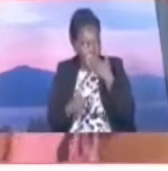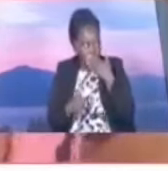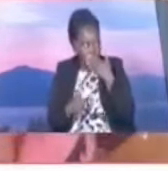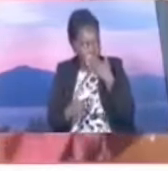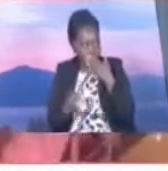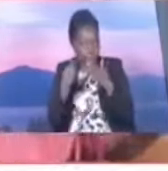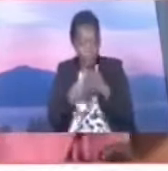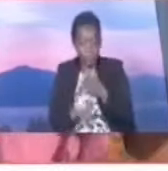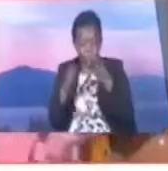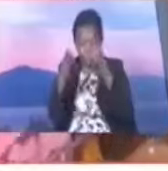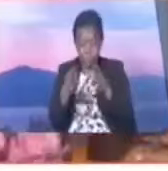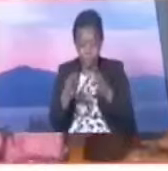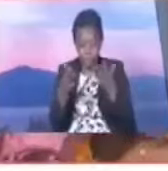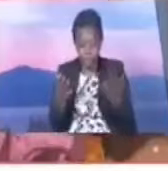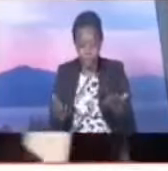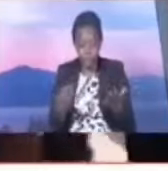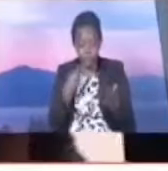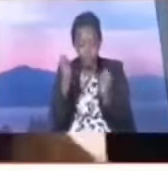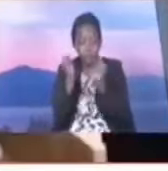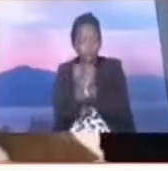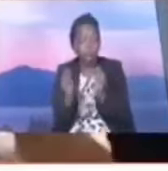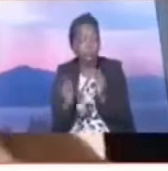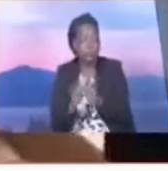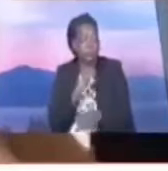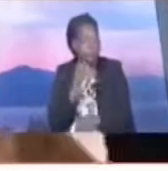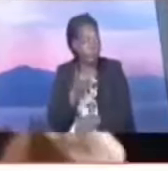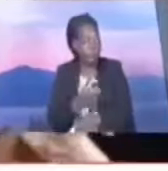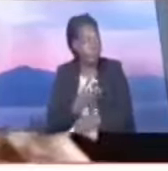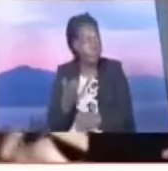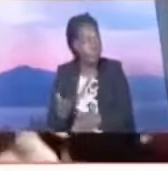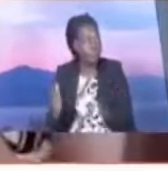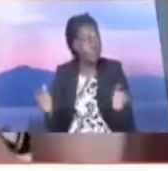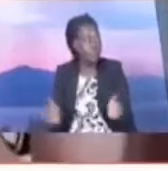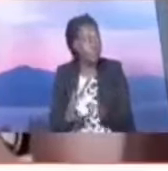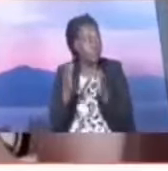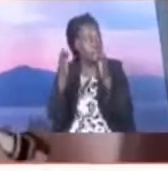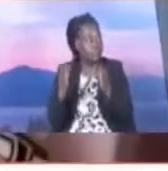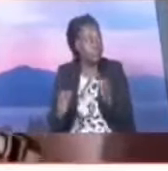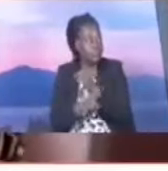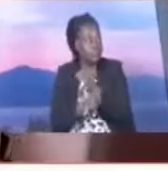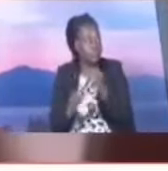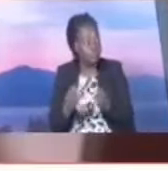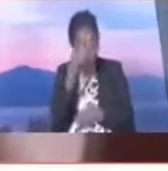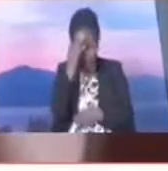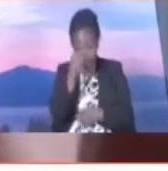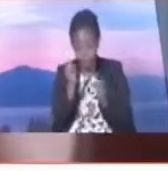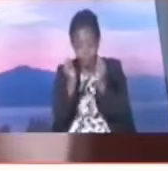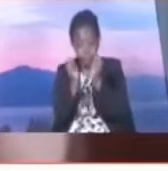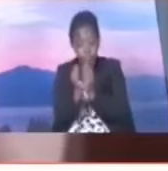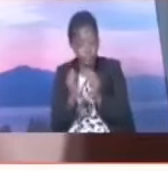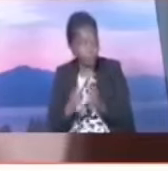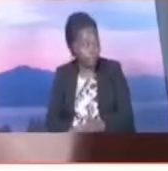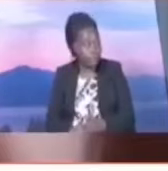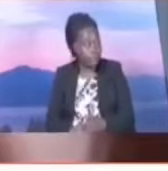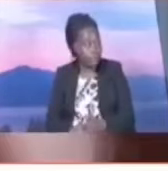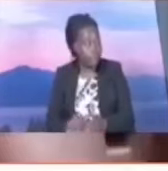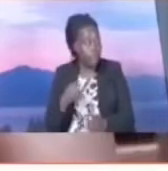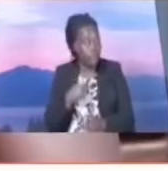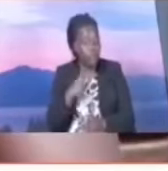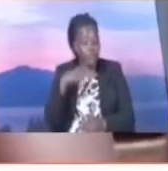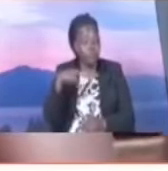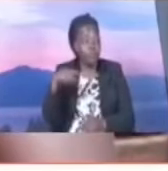nti sibabbi nga mbakwatiddwa kubadde kuno omukyala abadde akuŋŋanya ebibbe. Kikibakwatidde badde nva nga